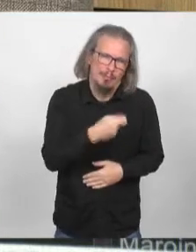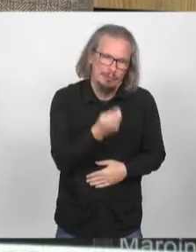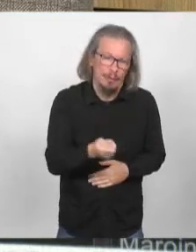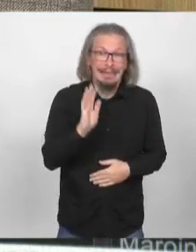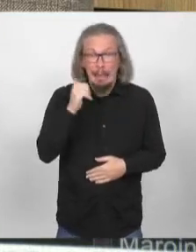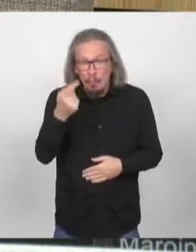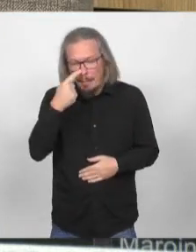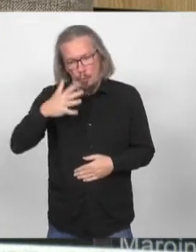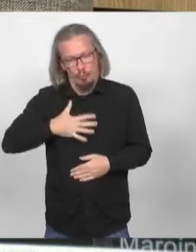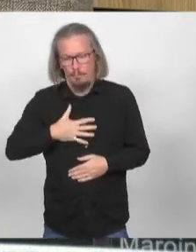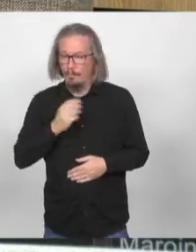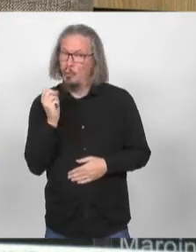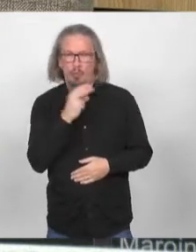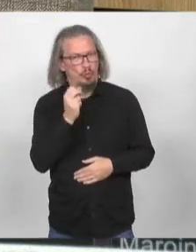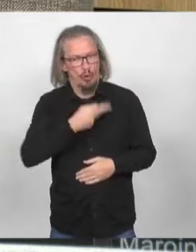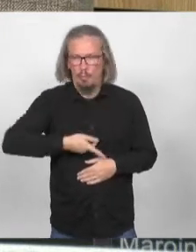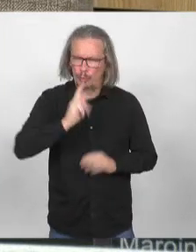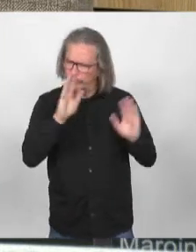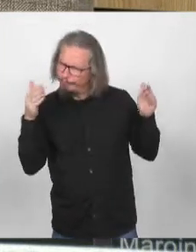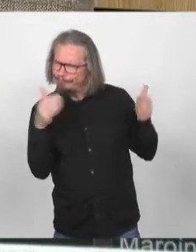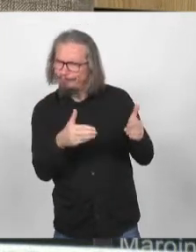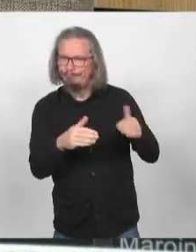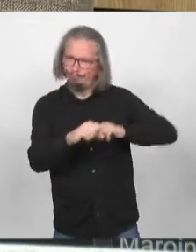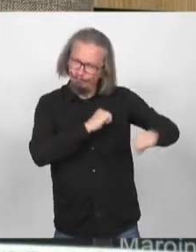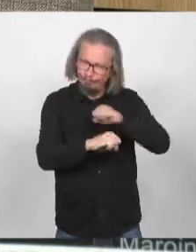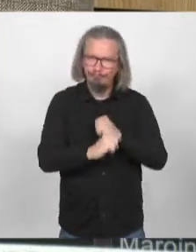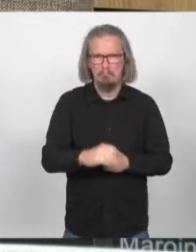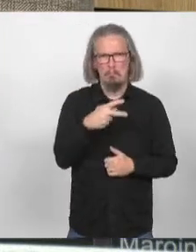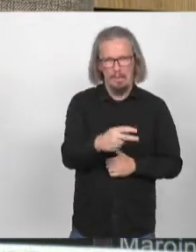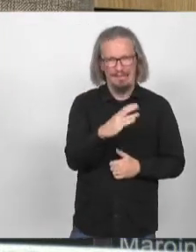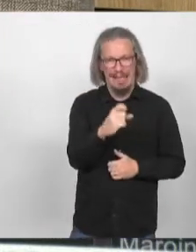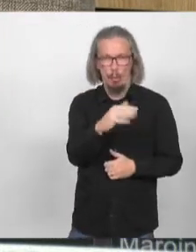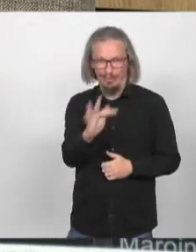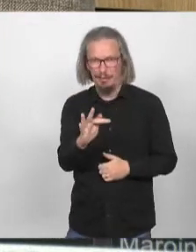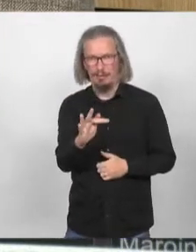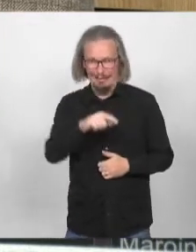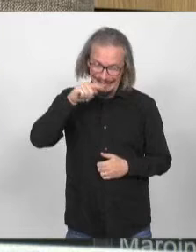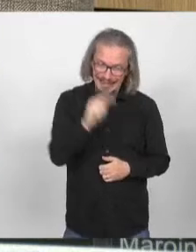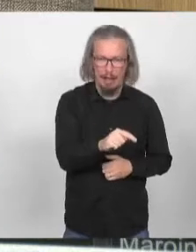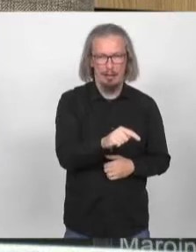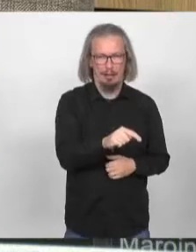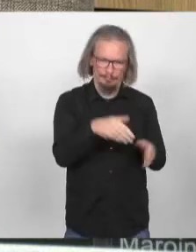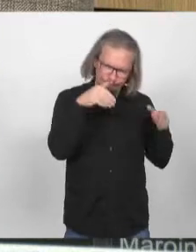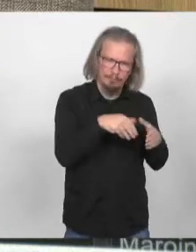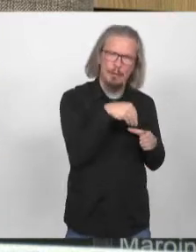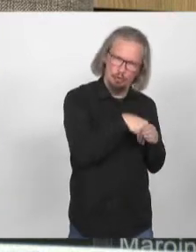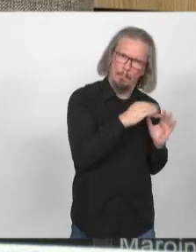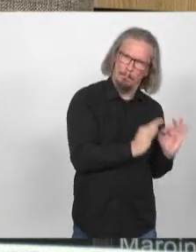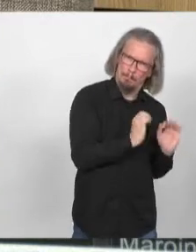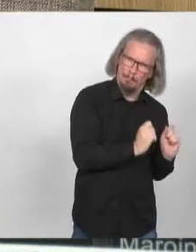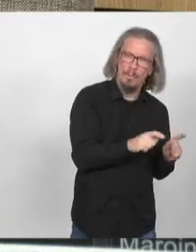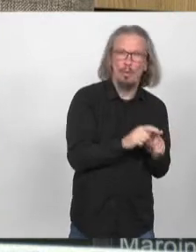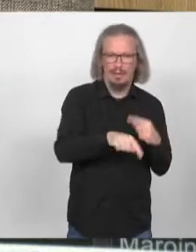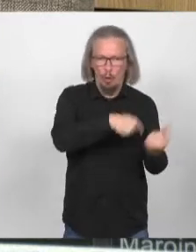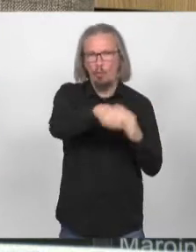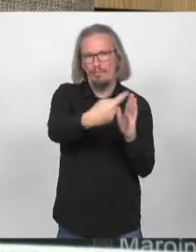sens, l'urgence est surtout d'accélérer la mise en œuvre du PCAET, tant dans son volet sobriété que ses volets énergie